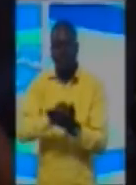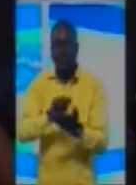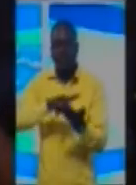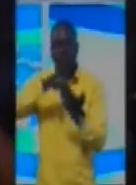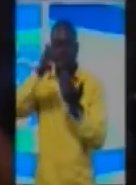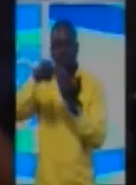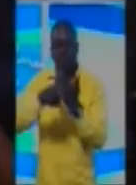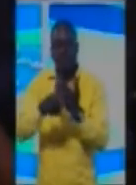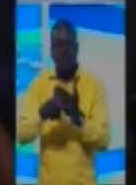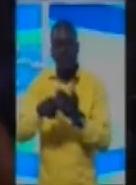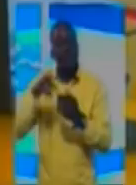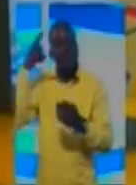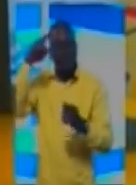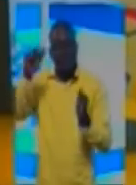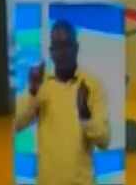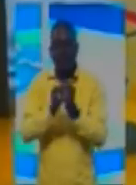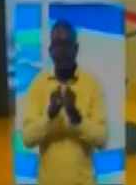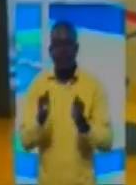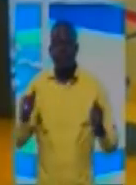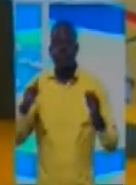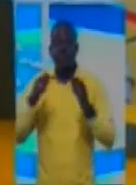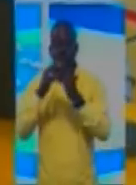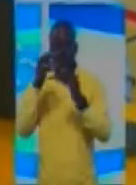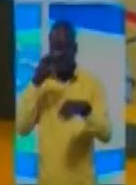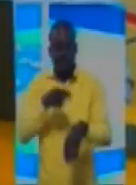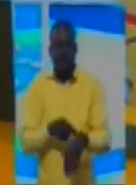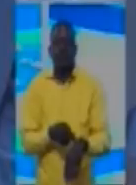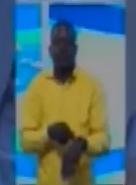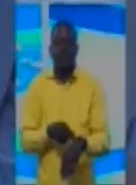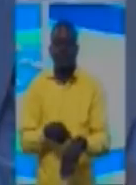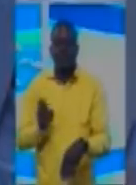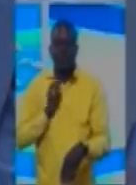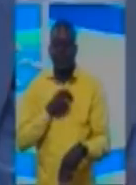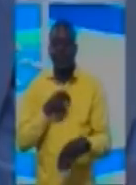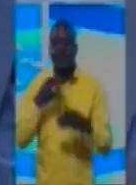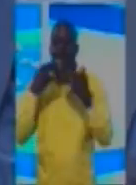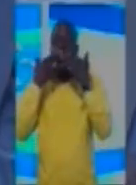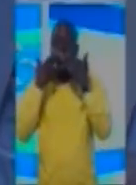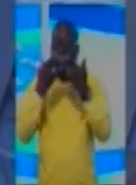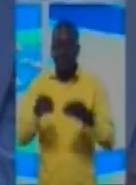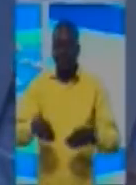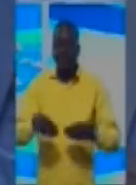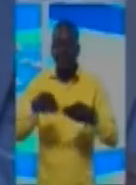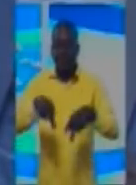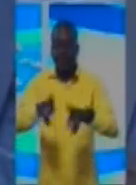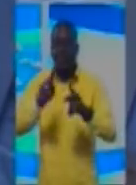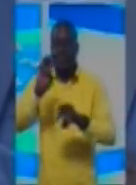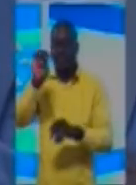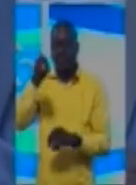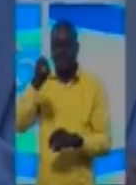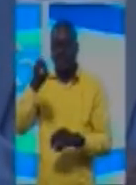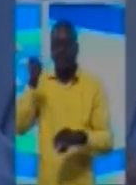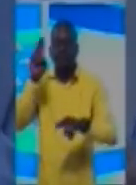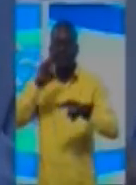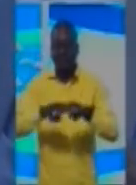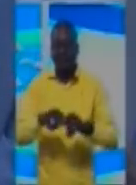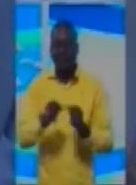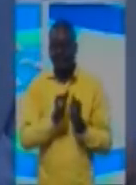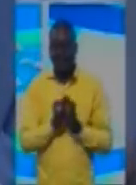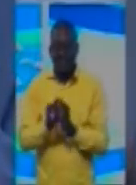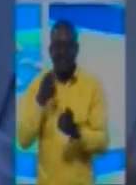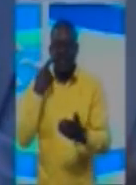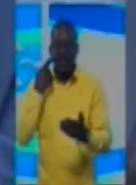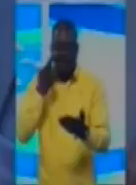et programmes avec les défis de l'heure. Nous remercions le gouvernement de donner cette opportunité de pouvoir nous asseoir ensemble et